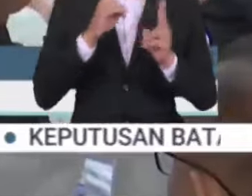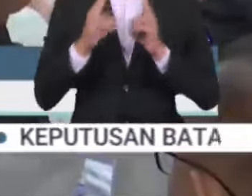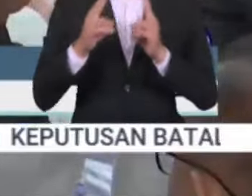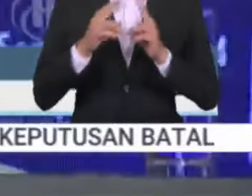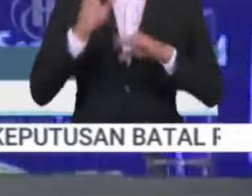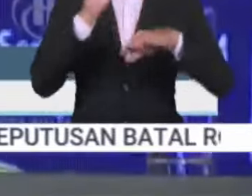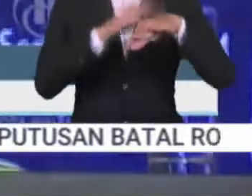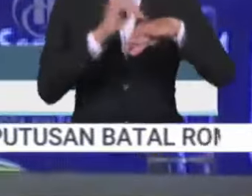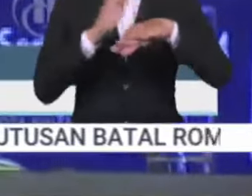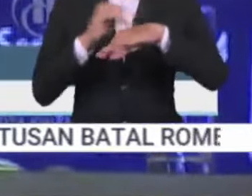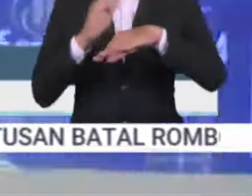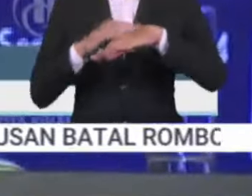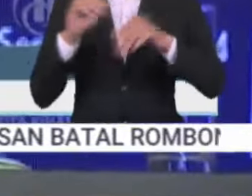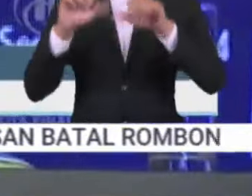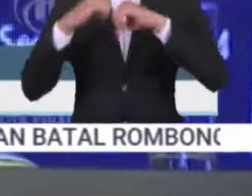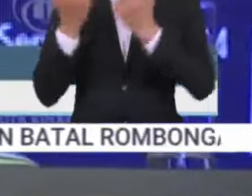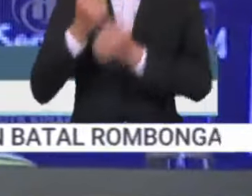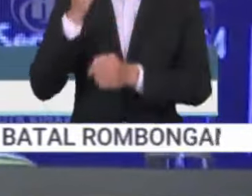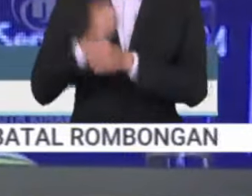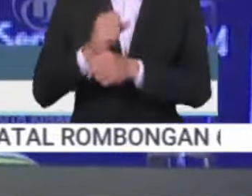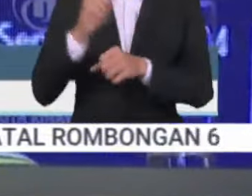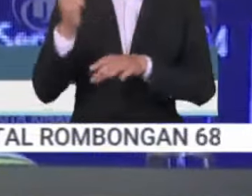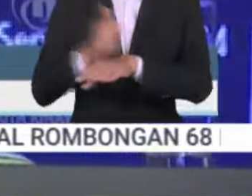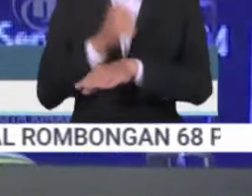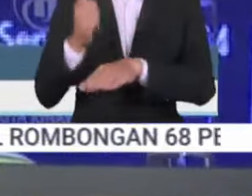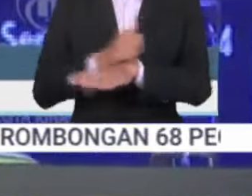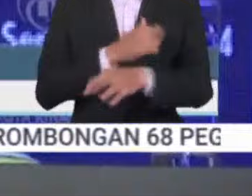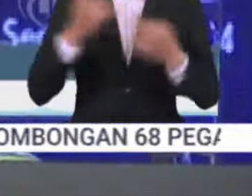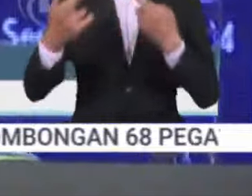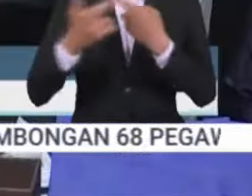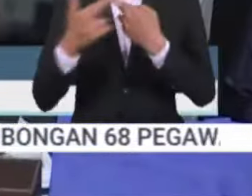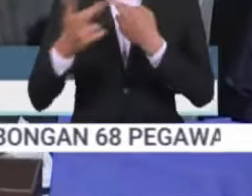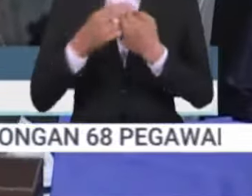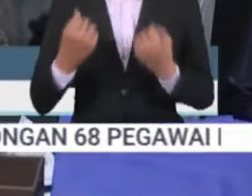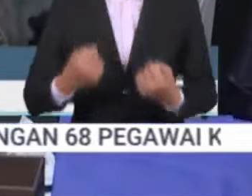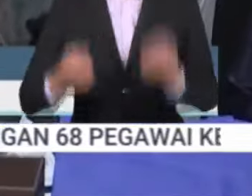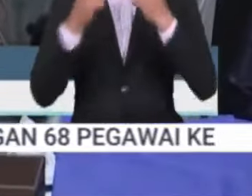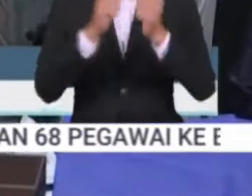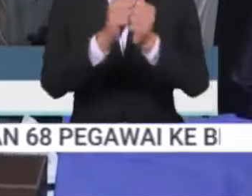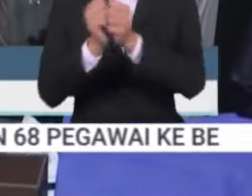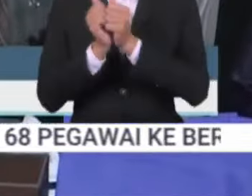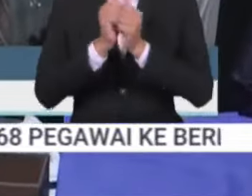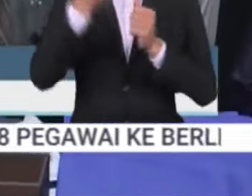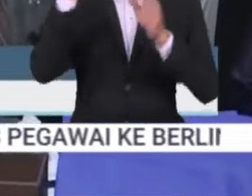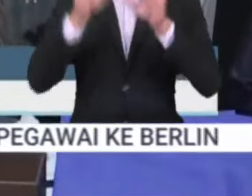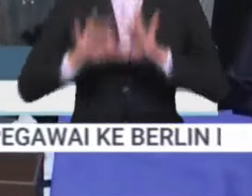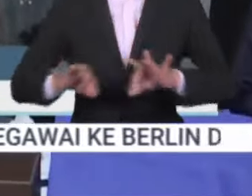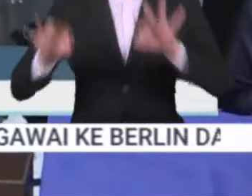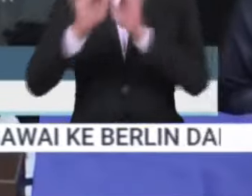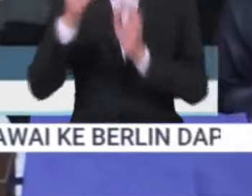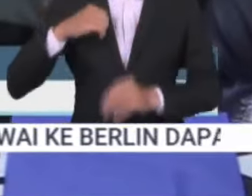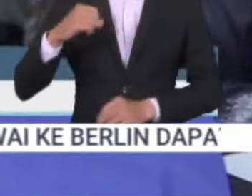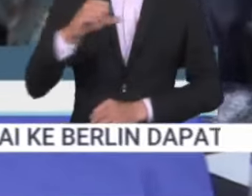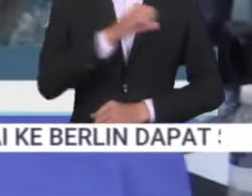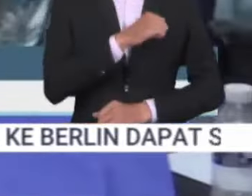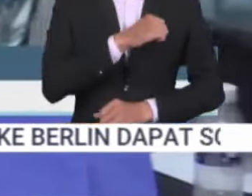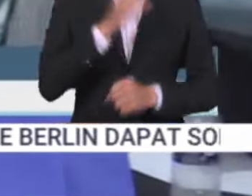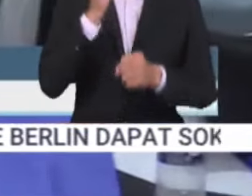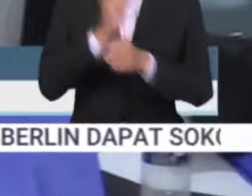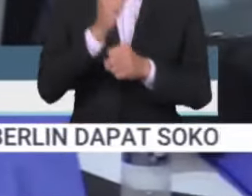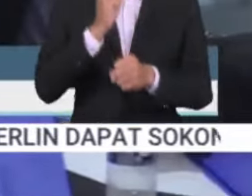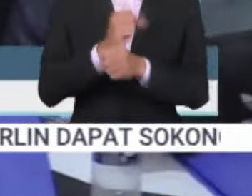Azman menyeru kesatuan sekerja mengamalkan pendekatan Stronger Together bagi memastikan kepentingan ahli kesatuan